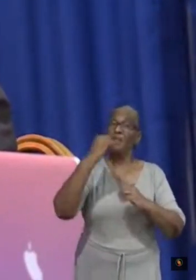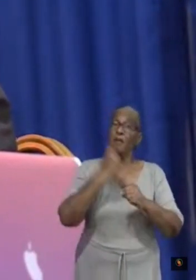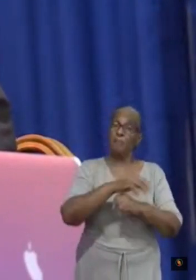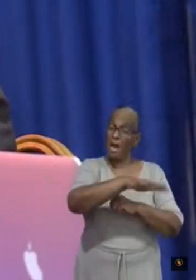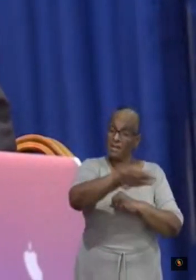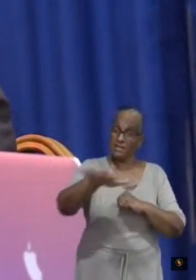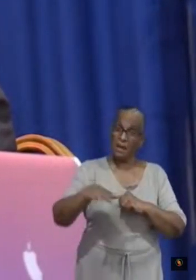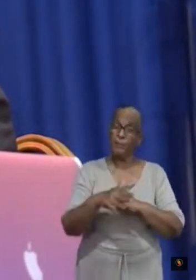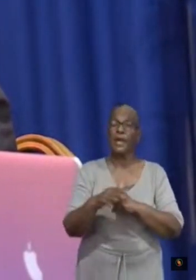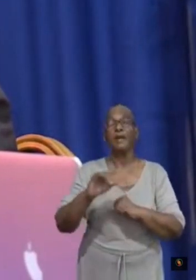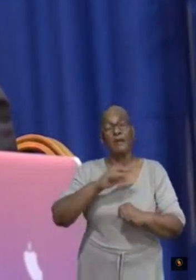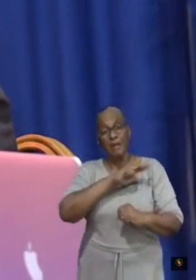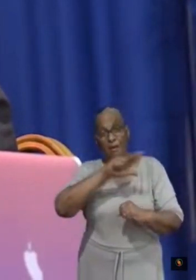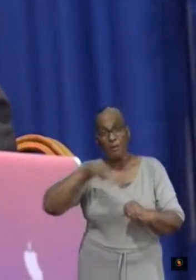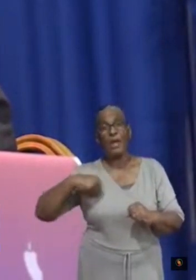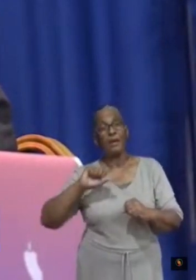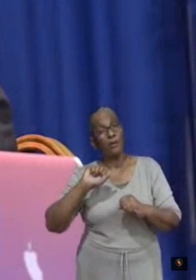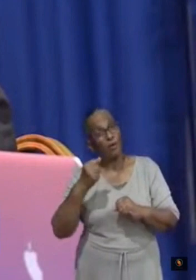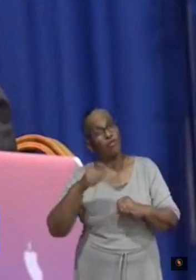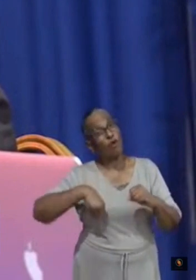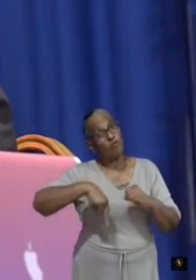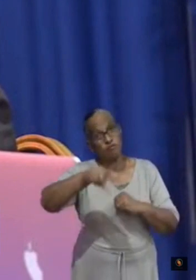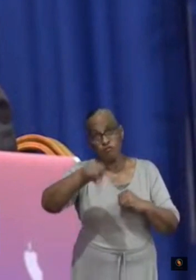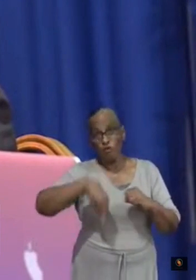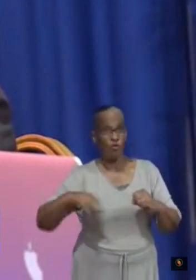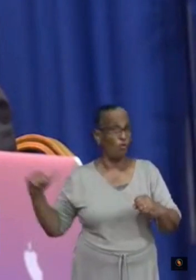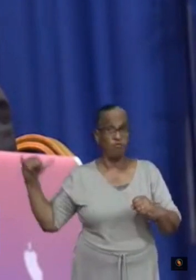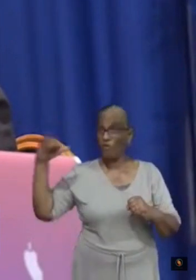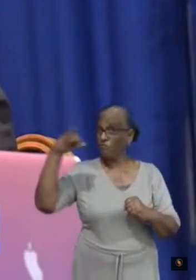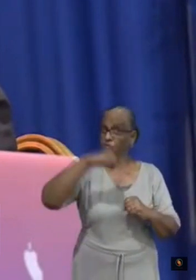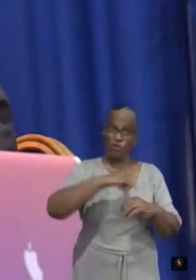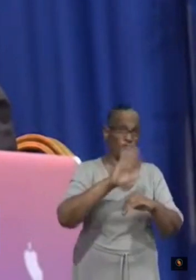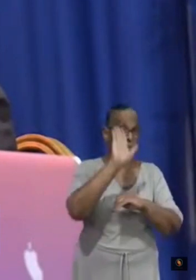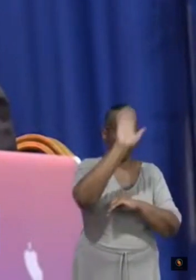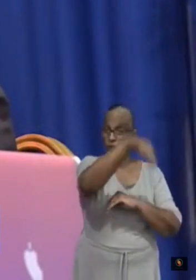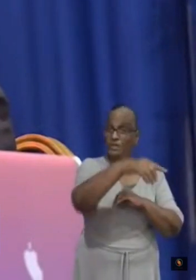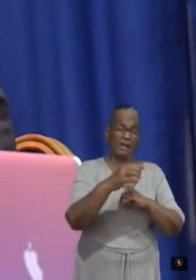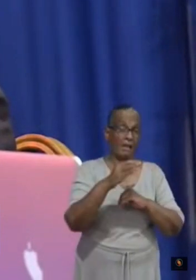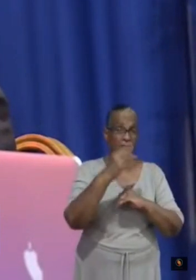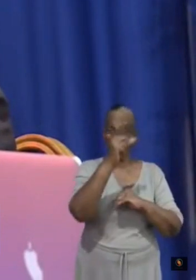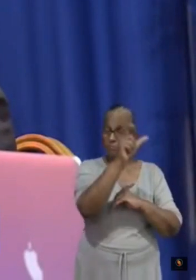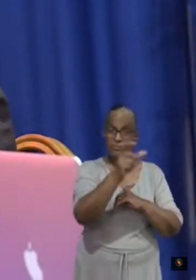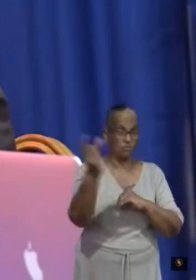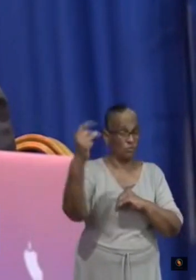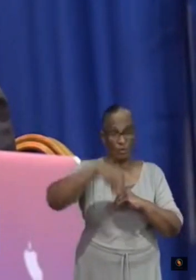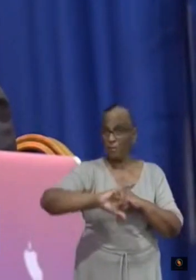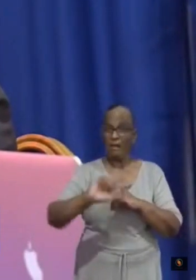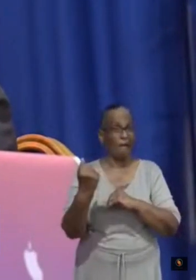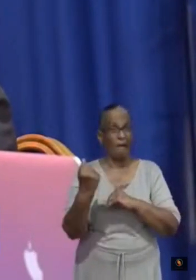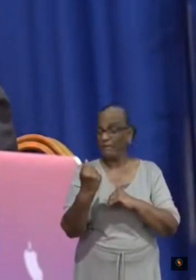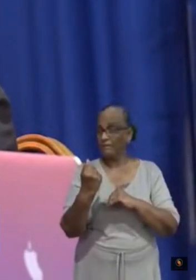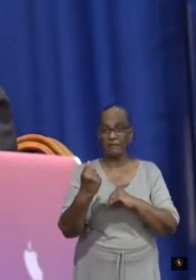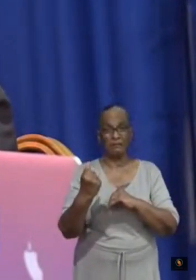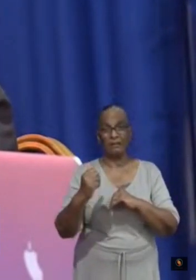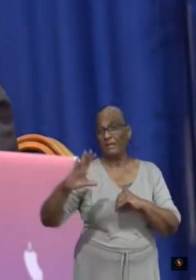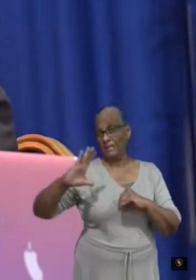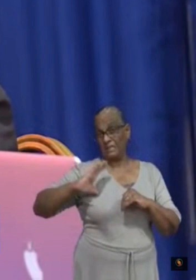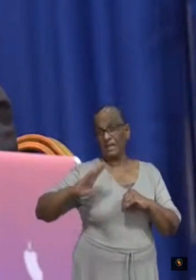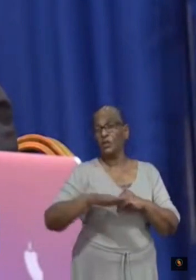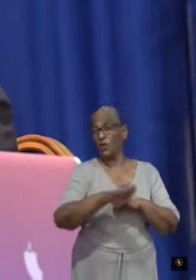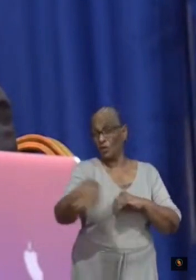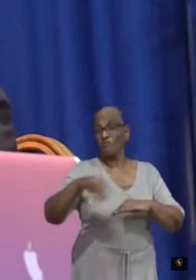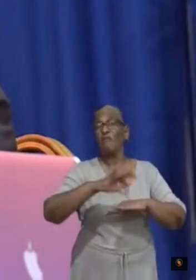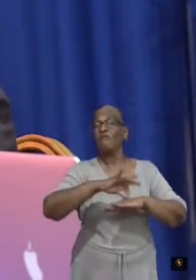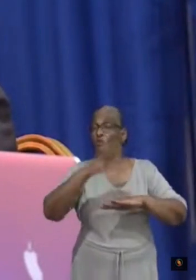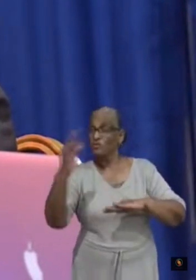vliegmaatschappijen. Wij kunnen voorlopig hier repatriatievluchten uitvoeren, want wij, de directeur van Volksgezondheid,